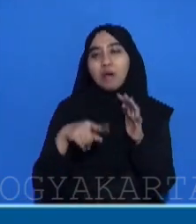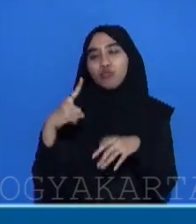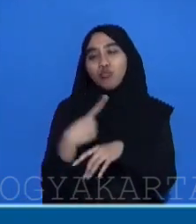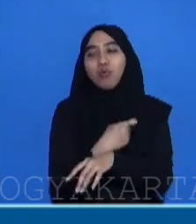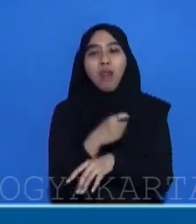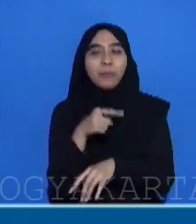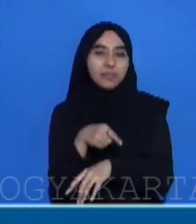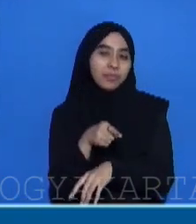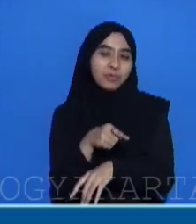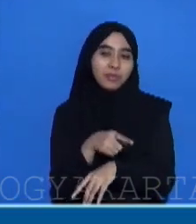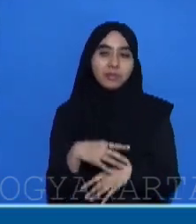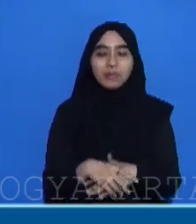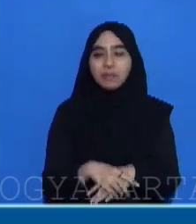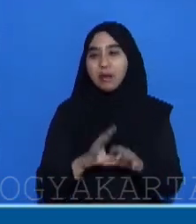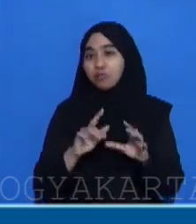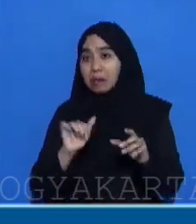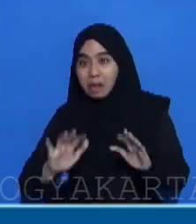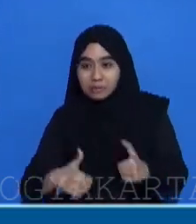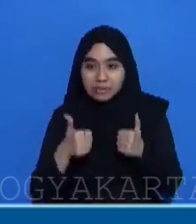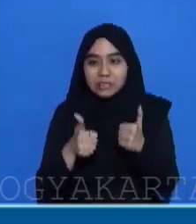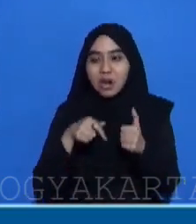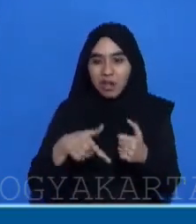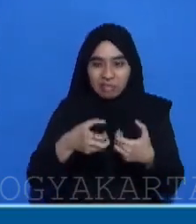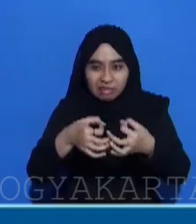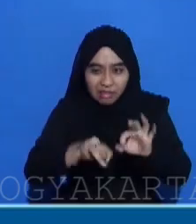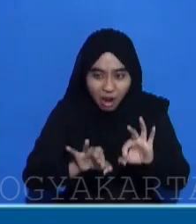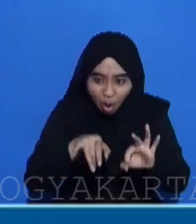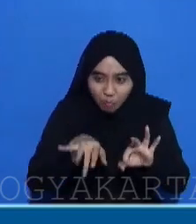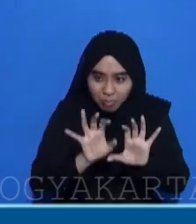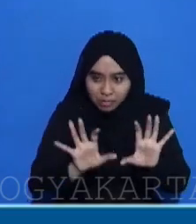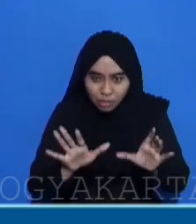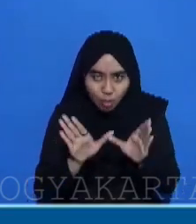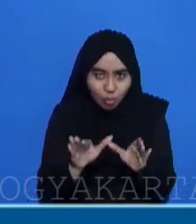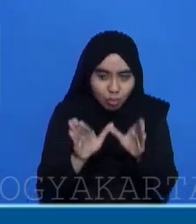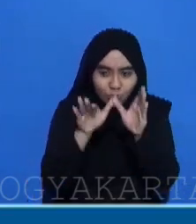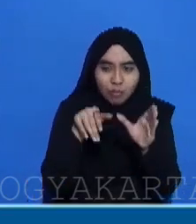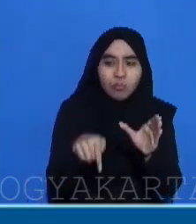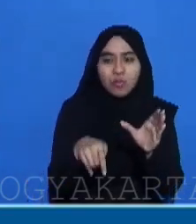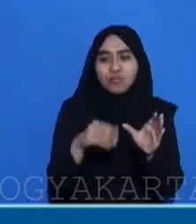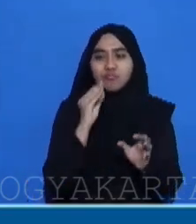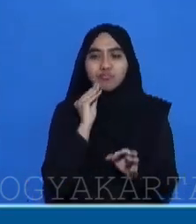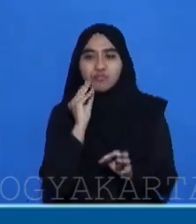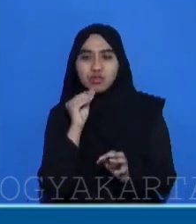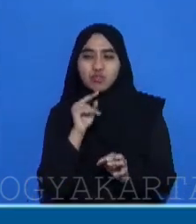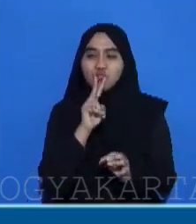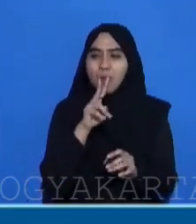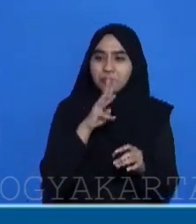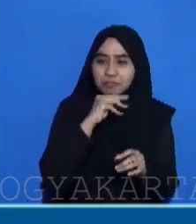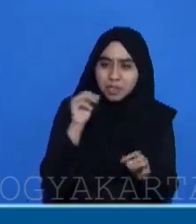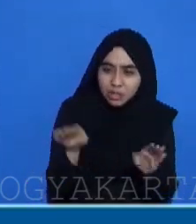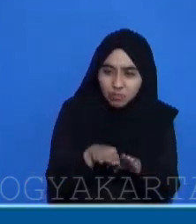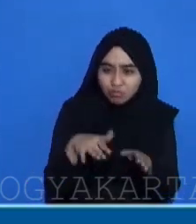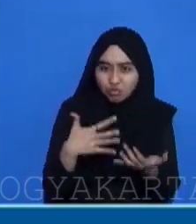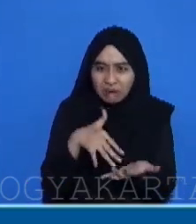papanipun kupu brambet taneman brambet ingkang dipun Bu men sampun umur minggunan Lan ketang tasih